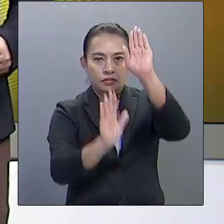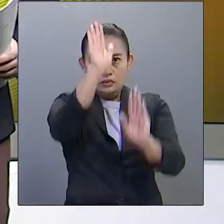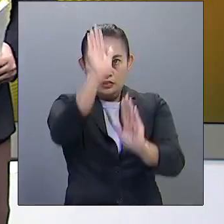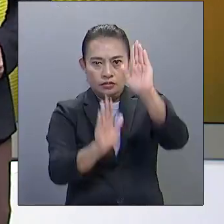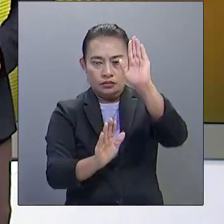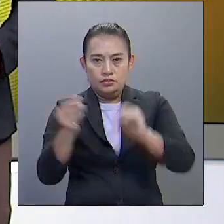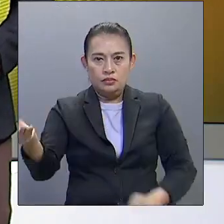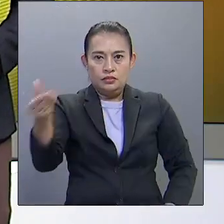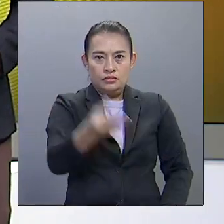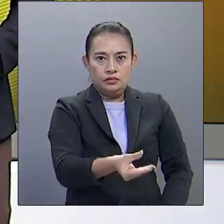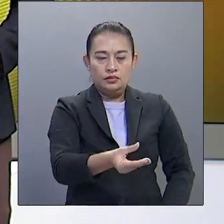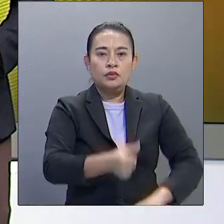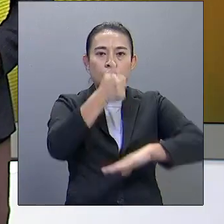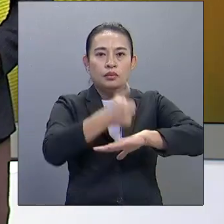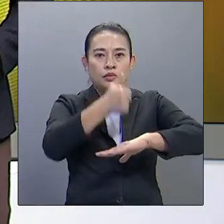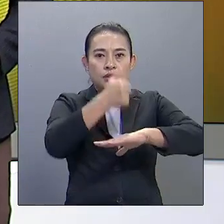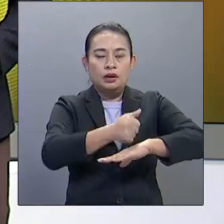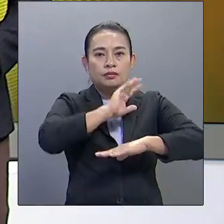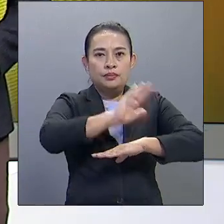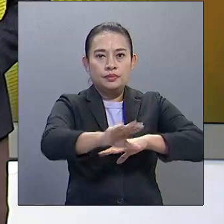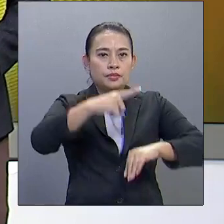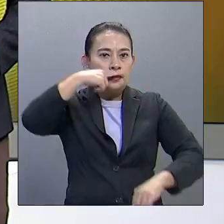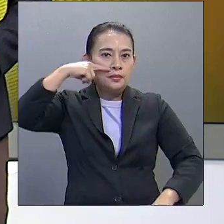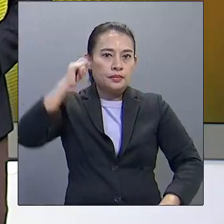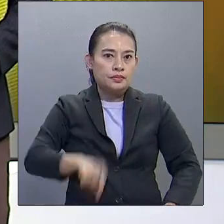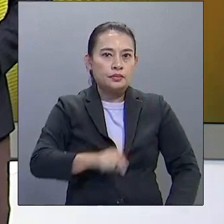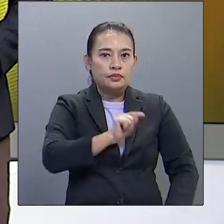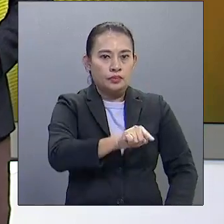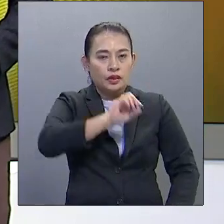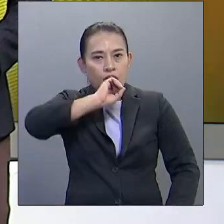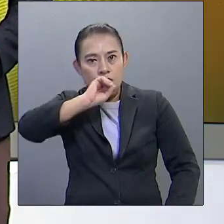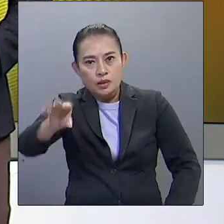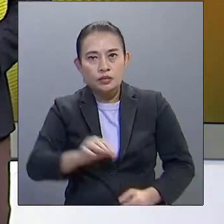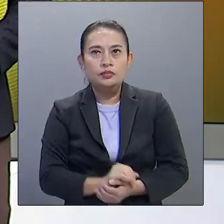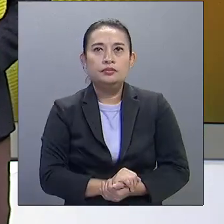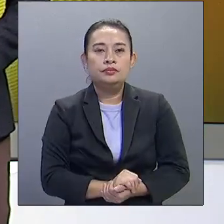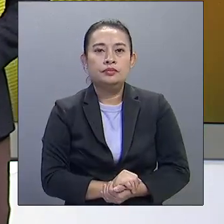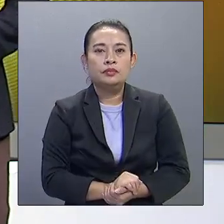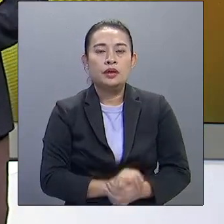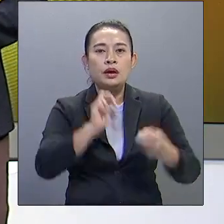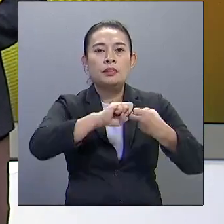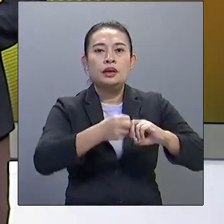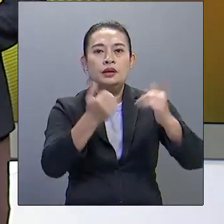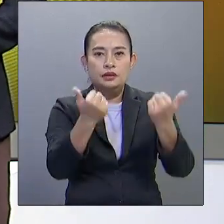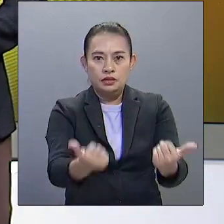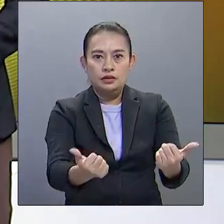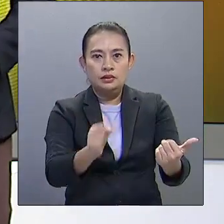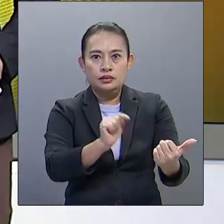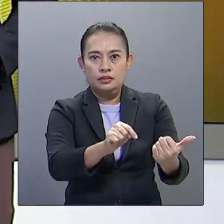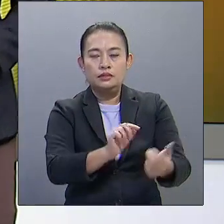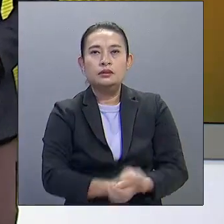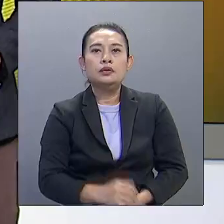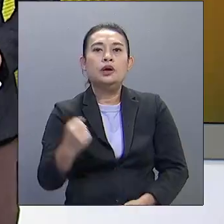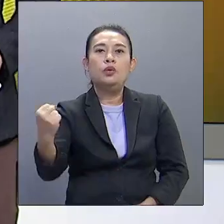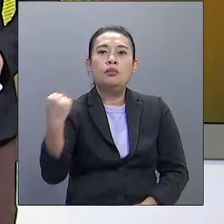และนอกจากนี้ค่ะผู้นำยูเครนก็ได้ได้ย้ำมาโดยตลอดนะคะว่าเดิมพันความขัดแย้งในครั้งนี้ก็คือความมั่น